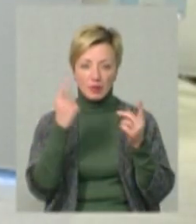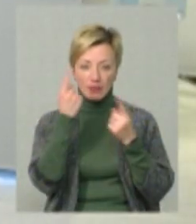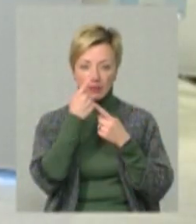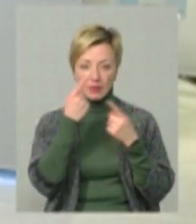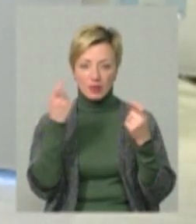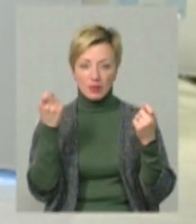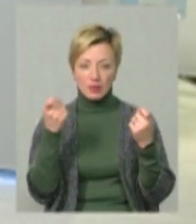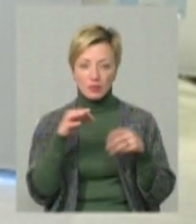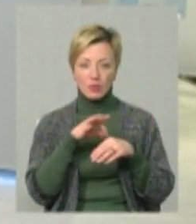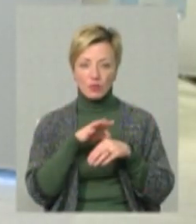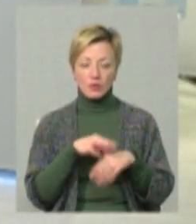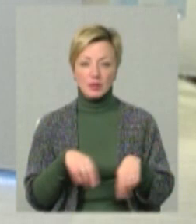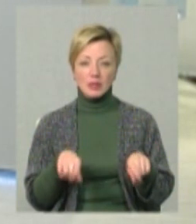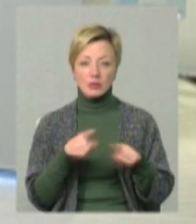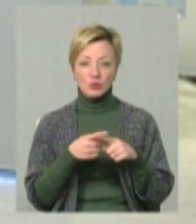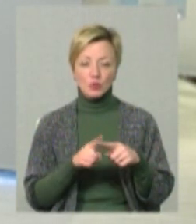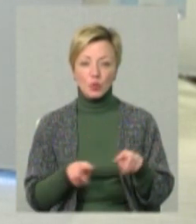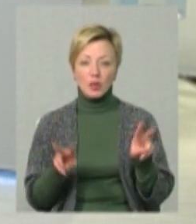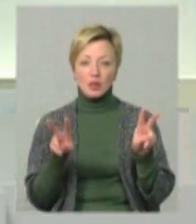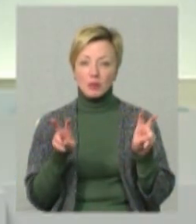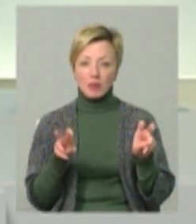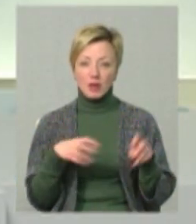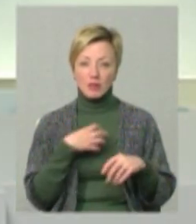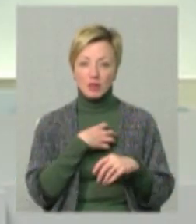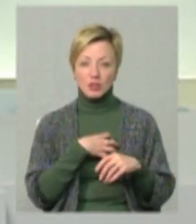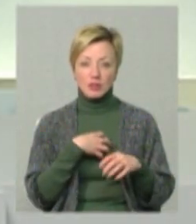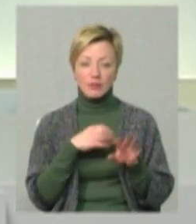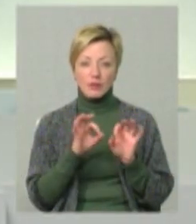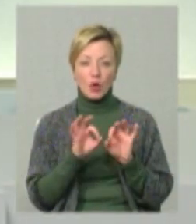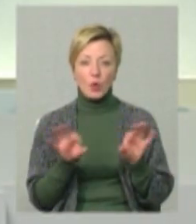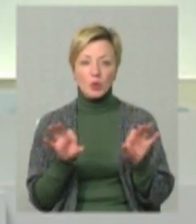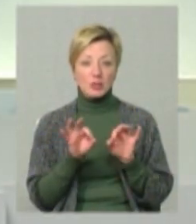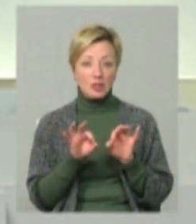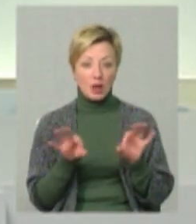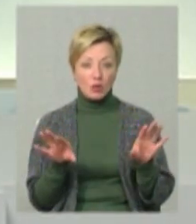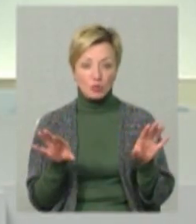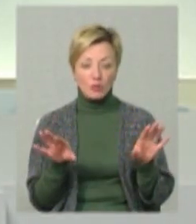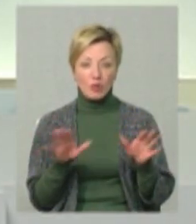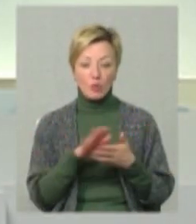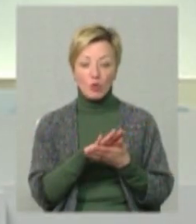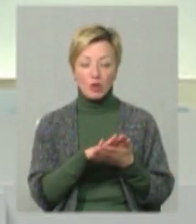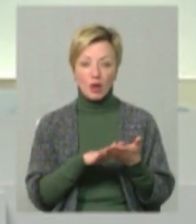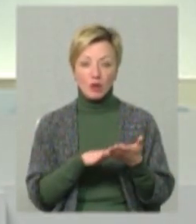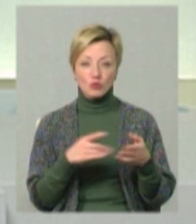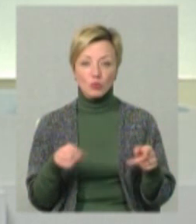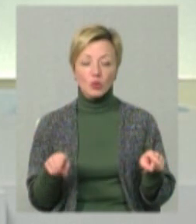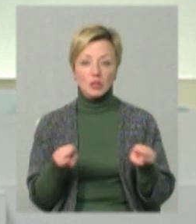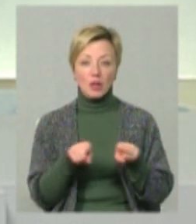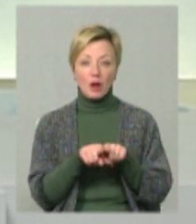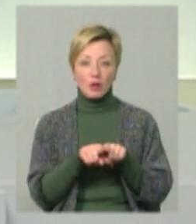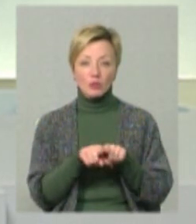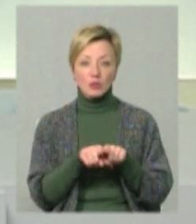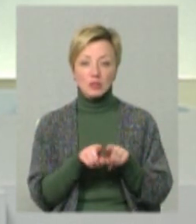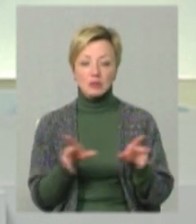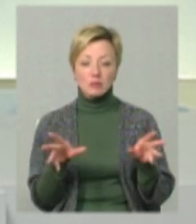ефірів, які ви проводите на цю тематику, вони важливі, роз'яснювальні. В подальшому також